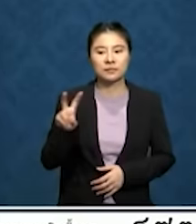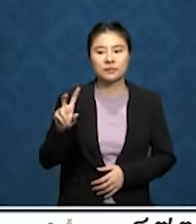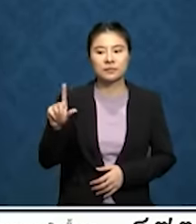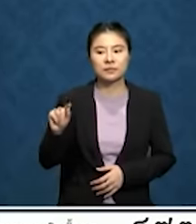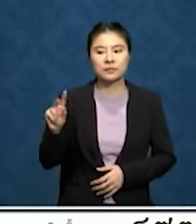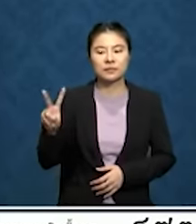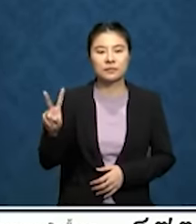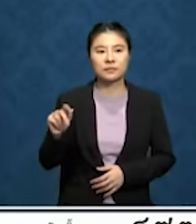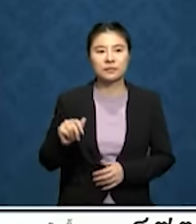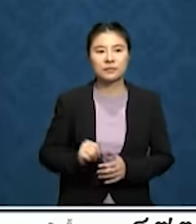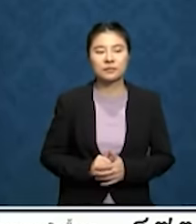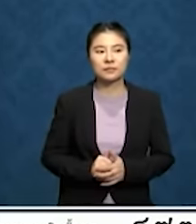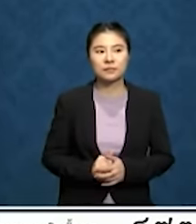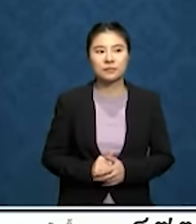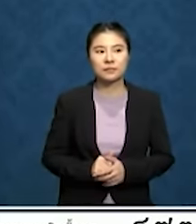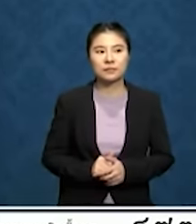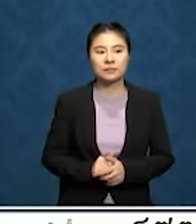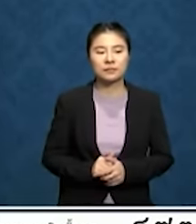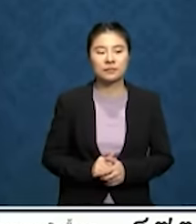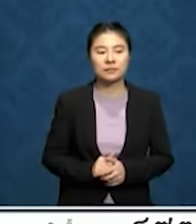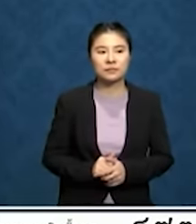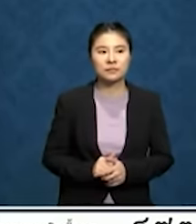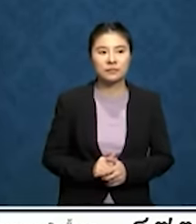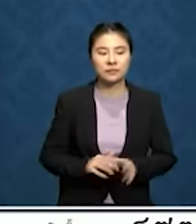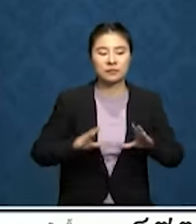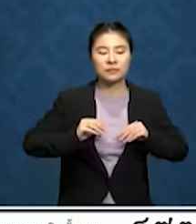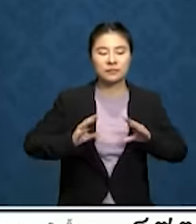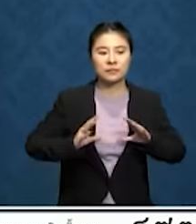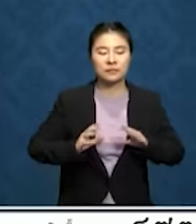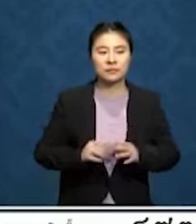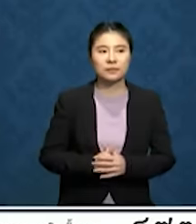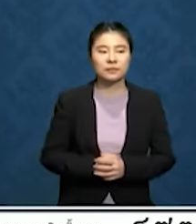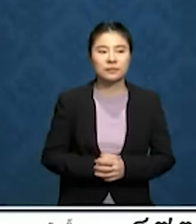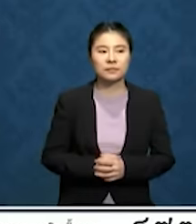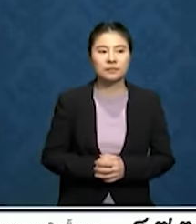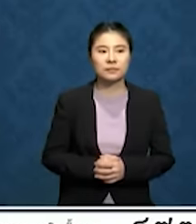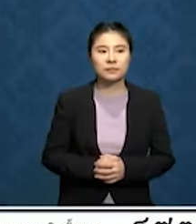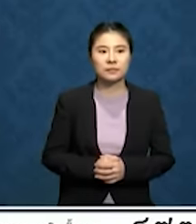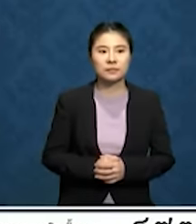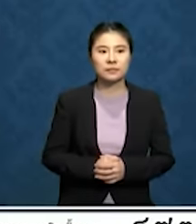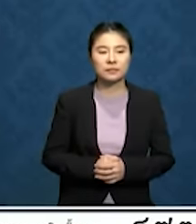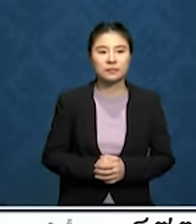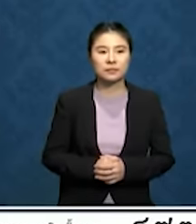222นายปรีติเจริญศิลป ์ไม่เห็นชอบครับ